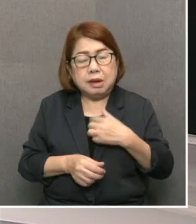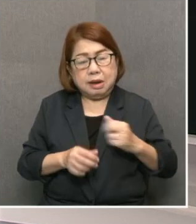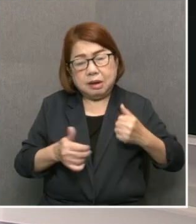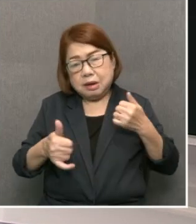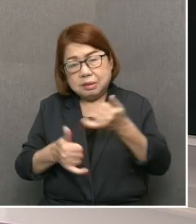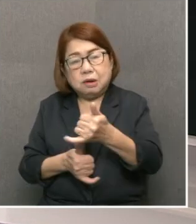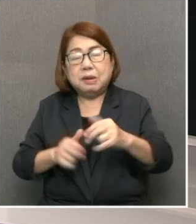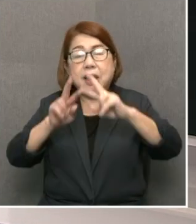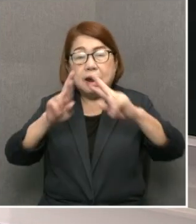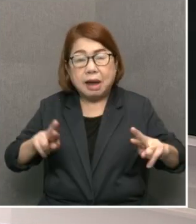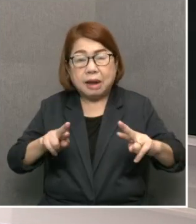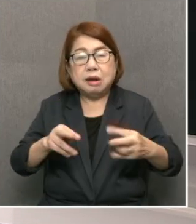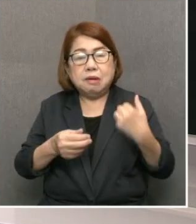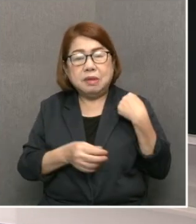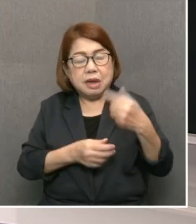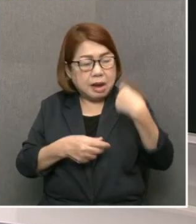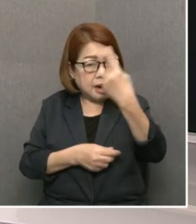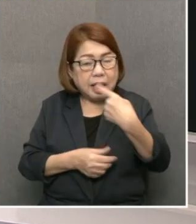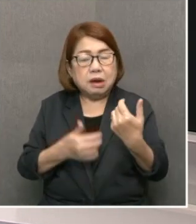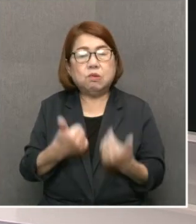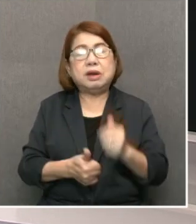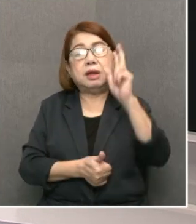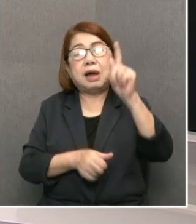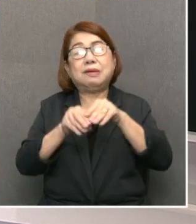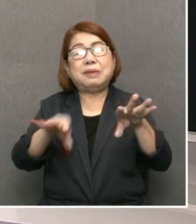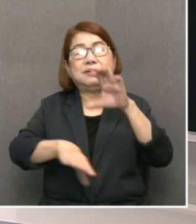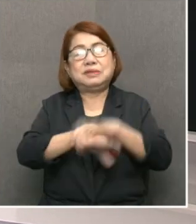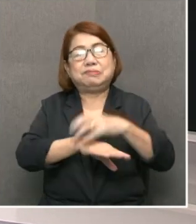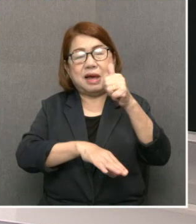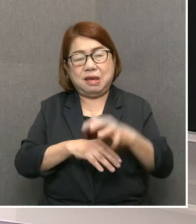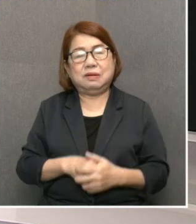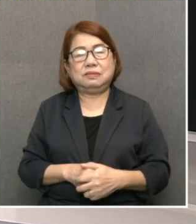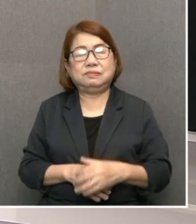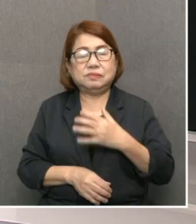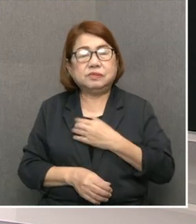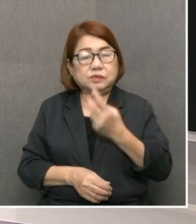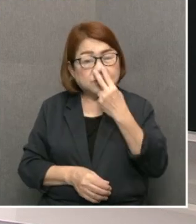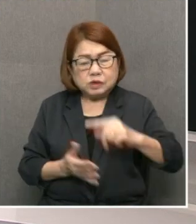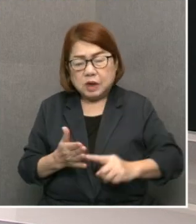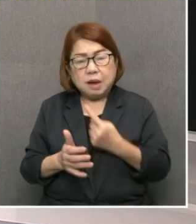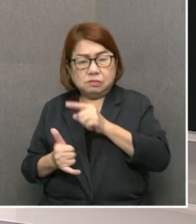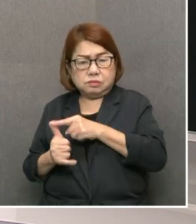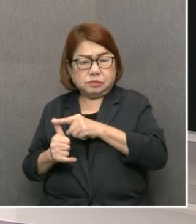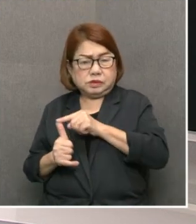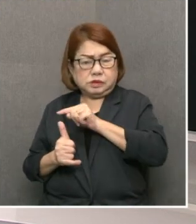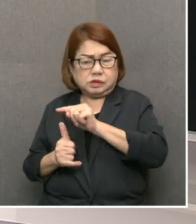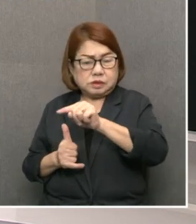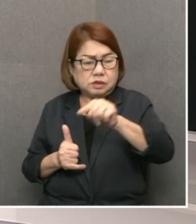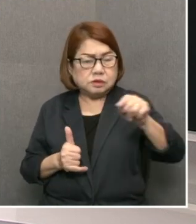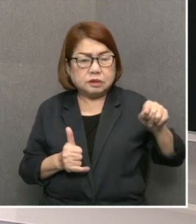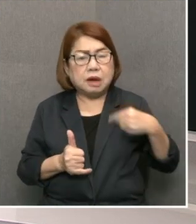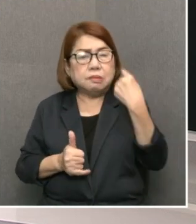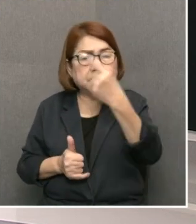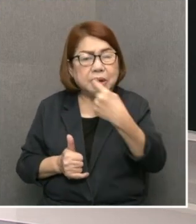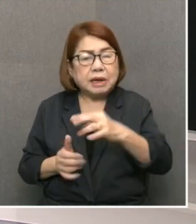ของประชาชนเนี่ยมีใครซึ่งข่าวล่าสุดเนี่ยจับตัวไปได้แล้วถูกไหมคะแต่อยากจะให้สาวไปถึงต้นต่อกระบวนการนี้เลยว่ามีใครบ้างอยาก